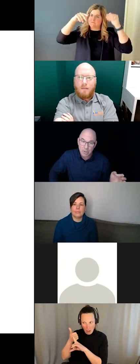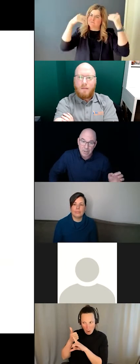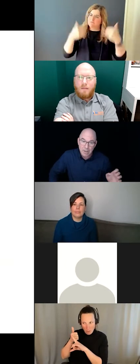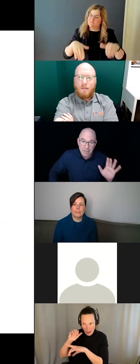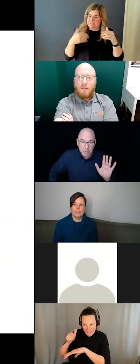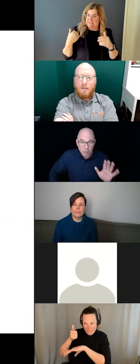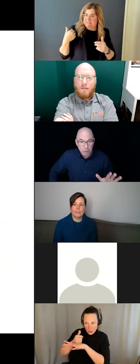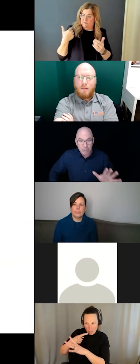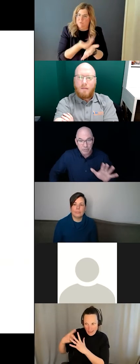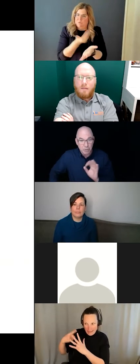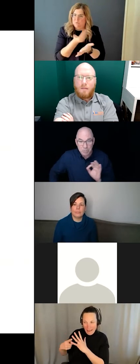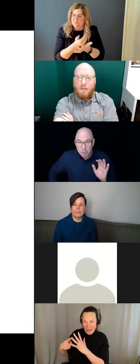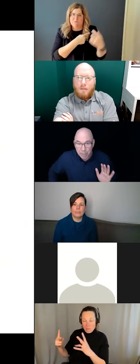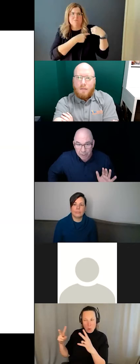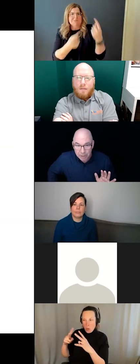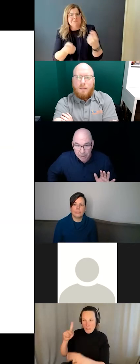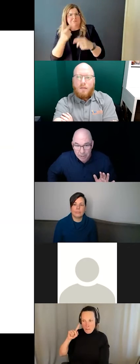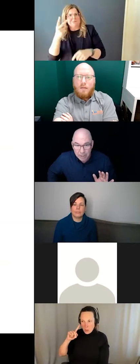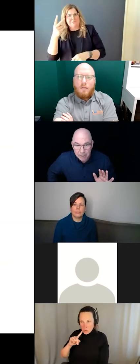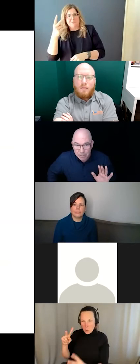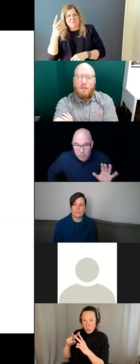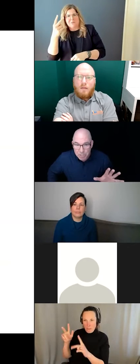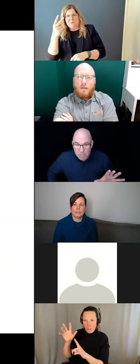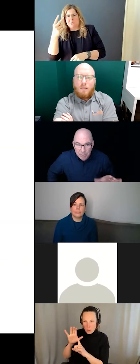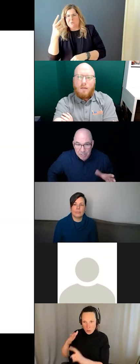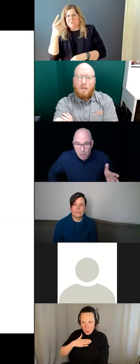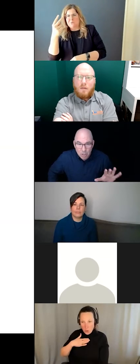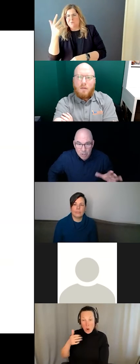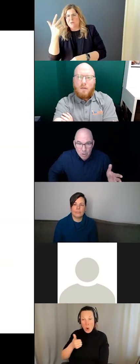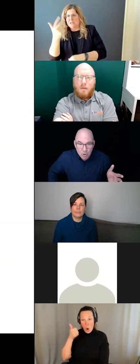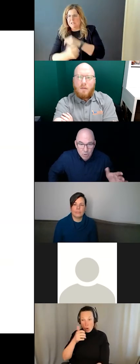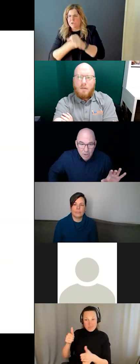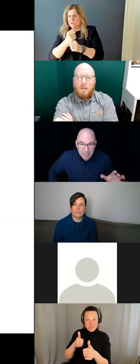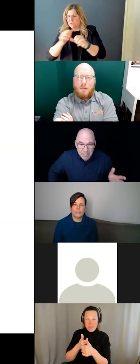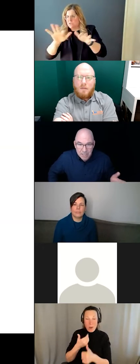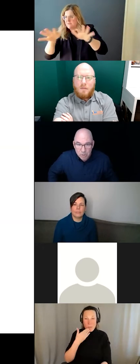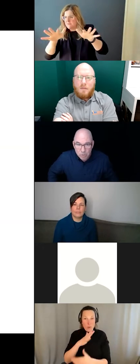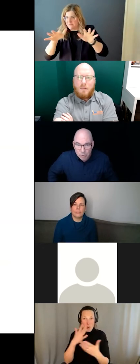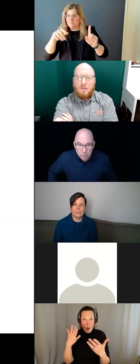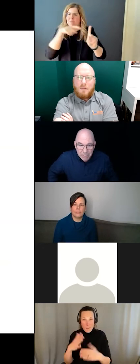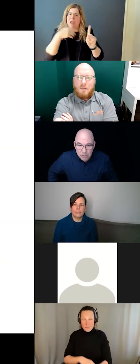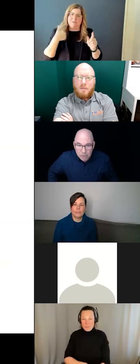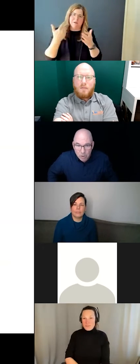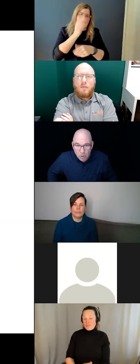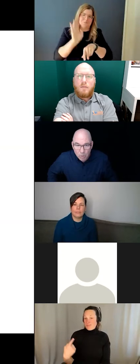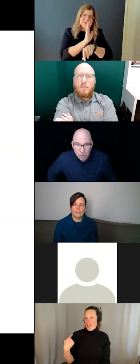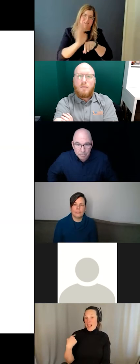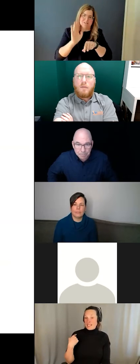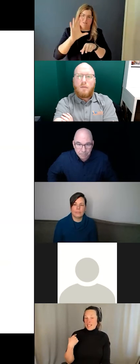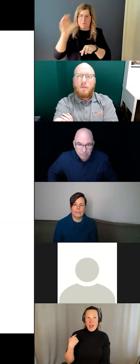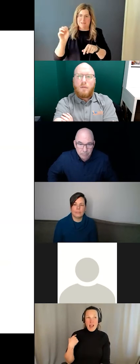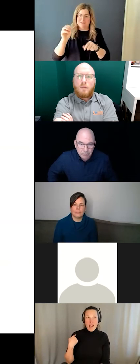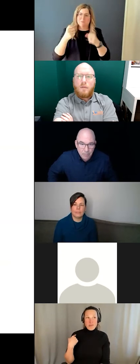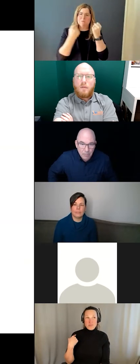comprennent pas le langage des signes et ne comprennent pas grand-chose sur les sourds. L'autre alternative, qui est beaucoup mieux. Quelque chose qui